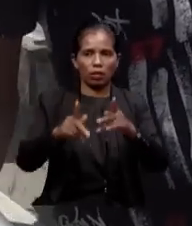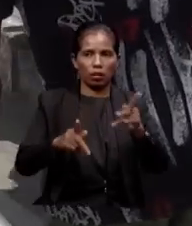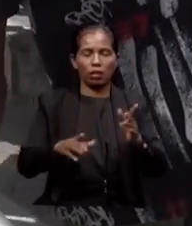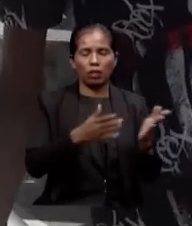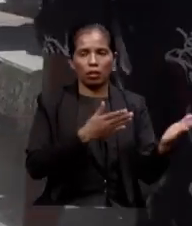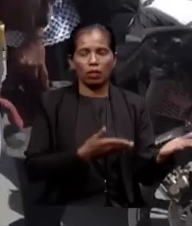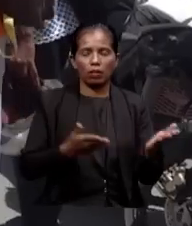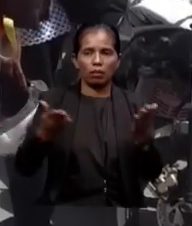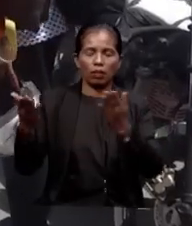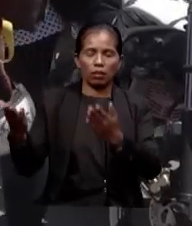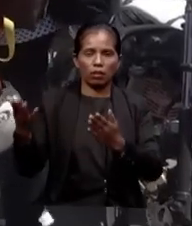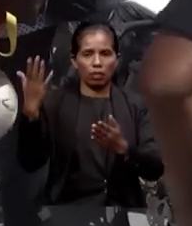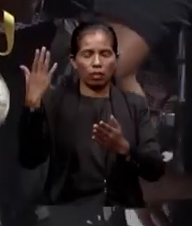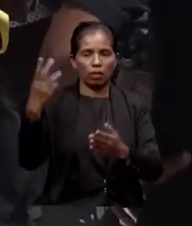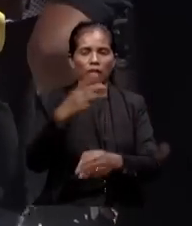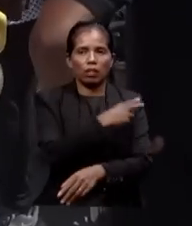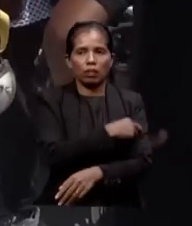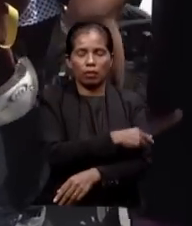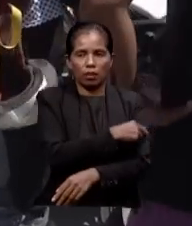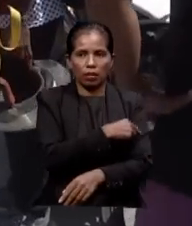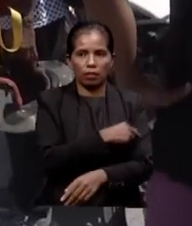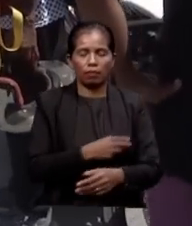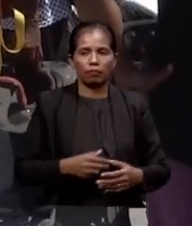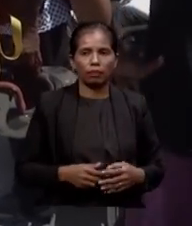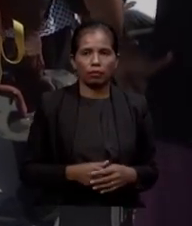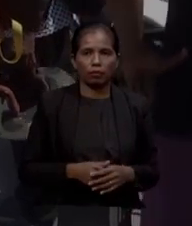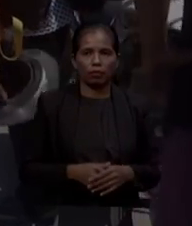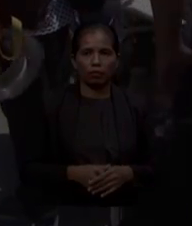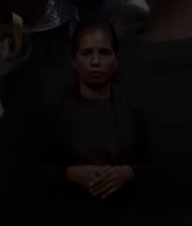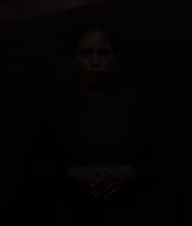ho di lori bahalo tratamentu i hospital. Ekipo kobertura, Jemen.